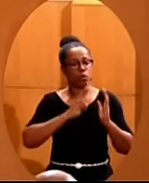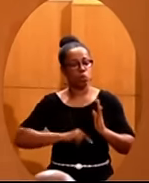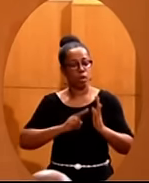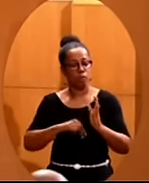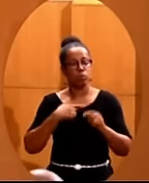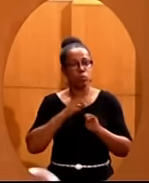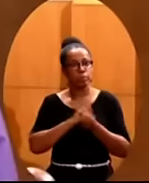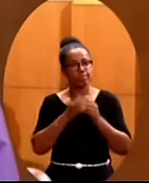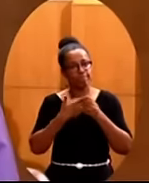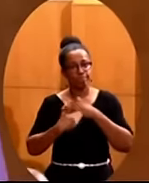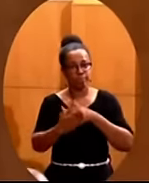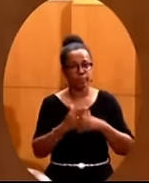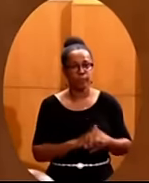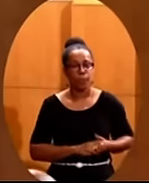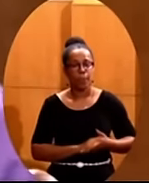de